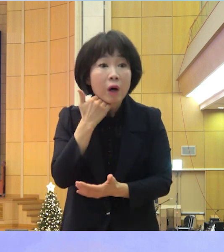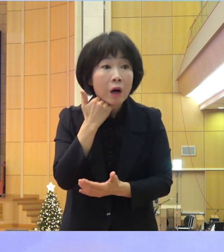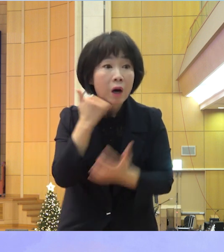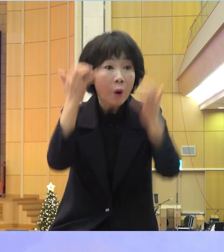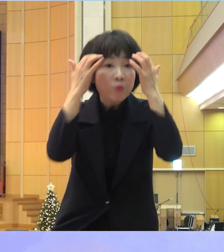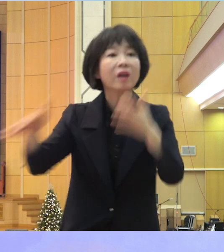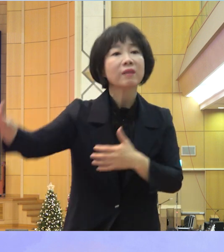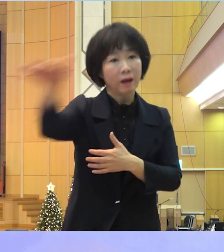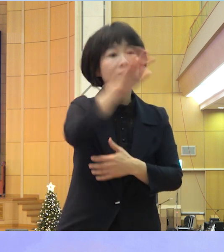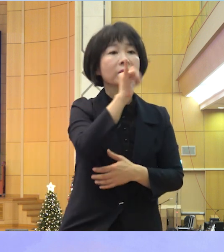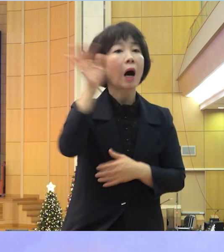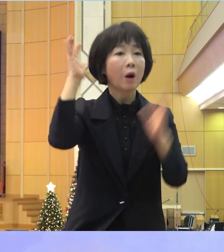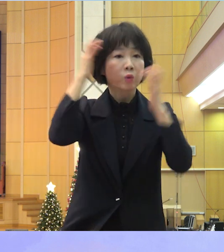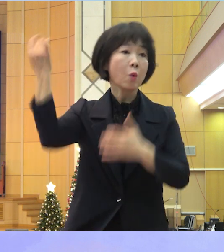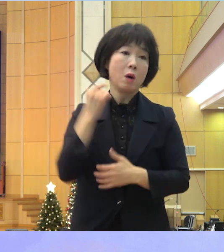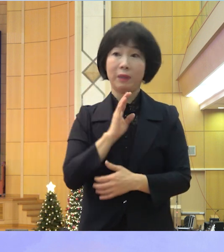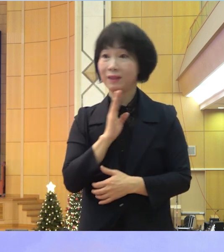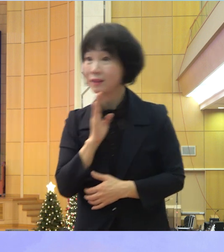어떤 권사님 저에게 와서,